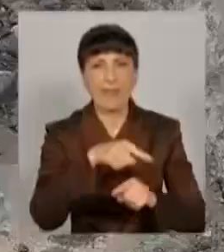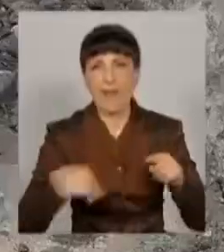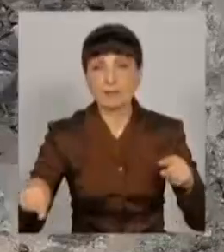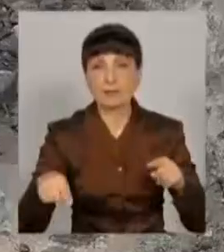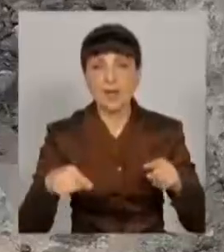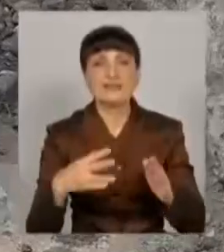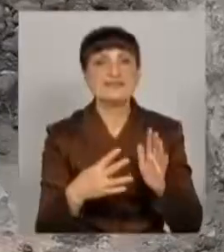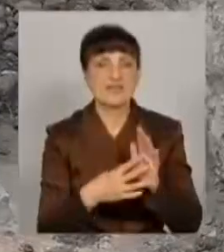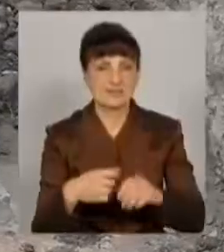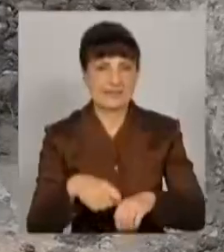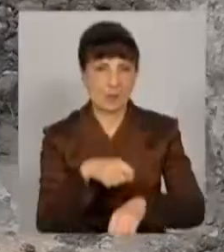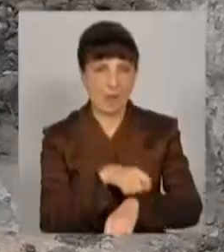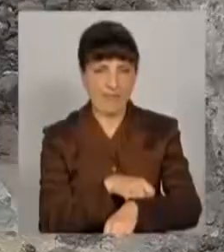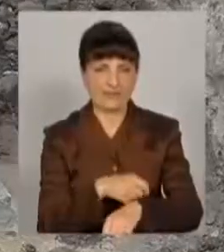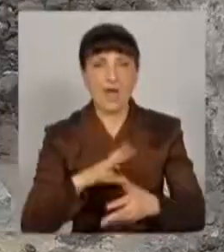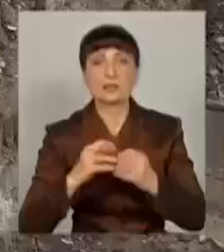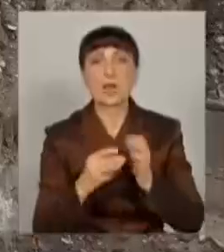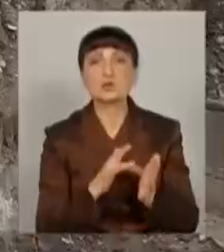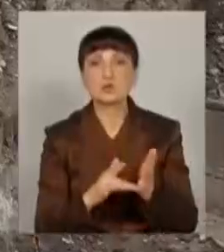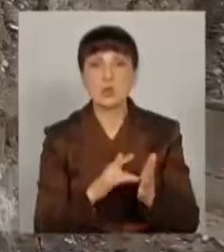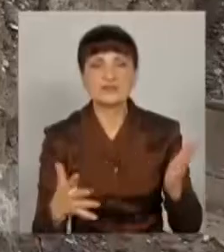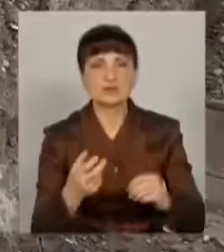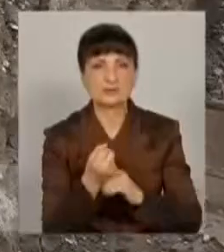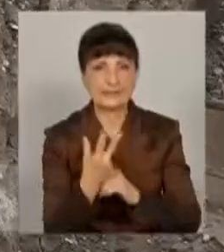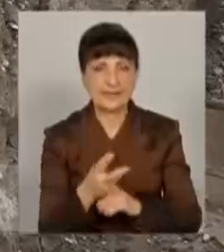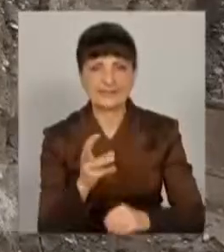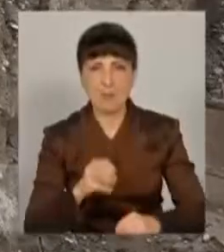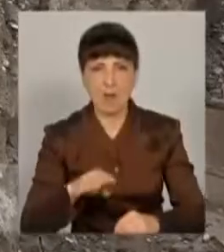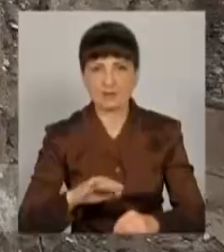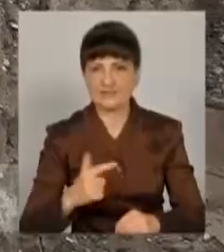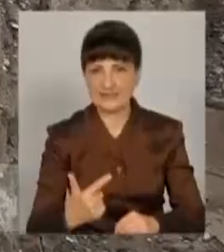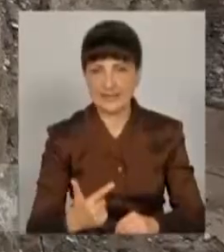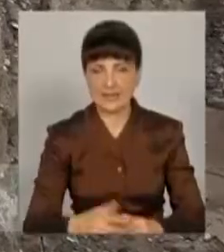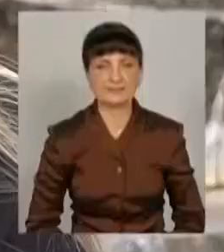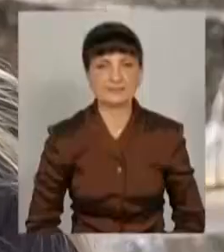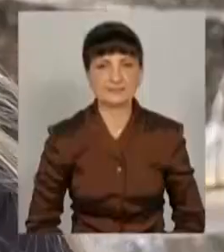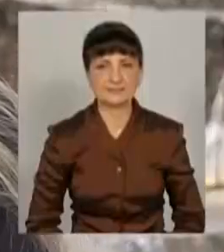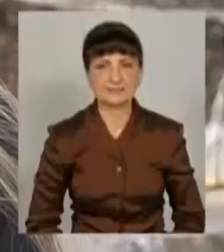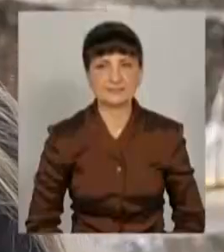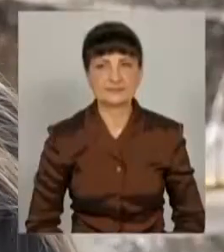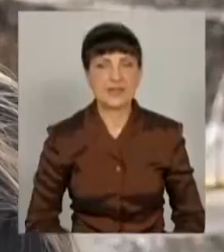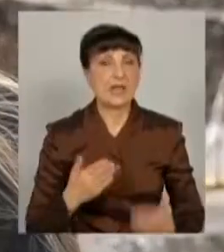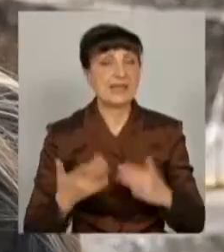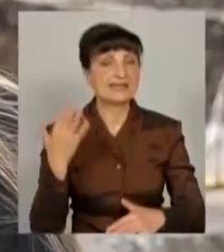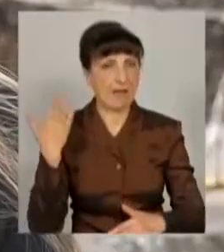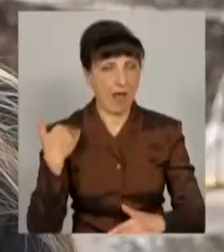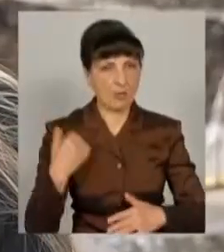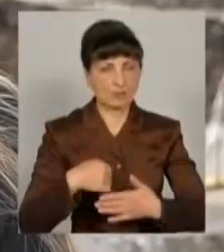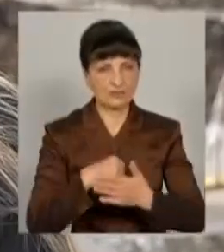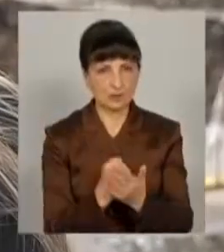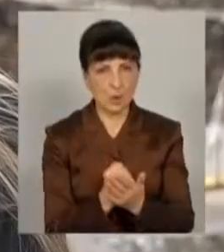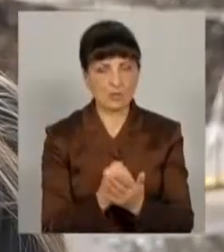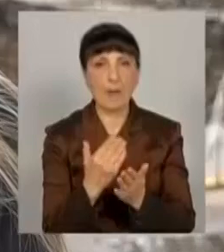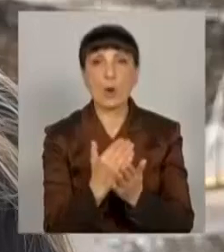больше 9 километров на сумму свыше 13 миллиардов тенге. Если ранее утвержденная